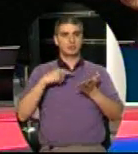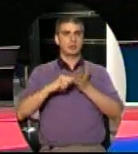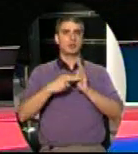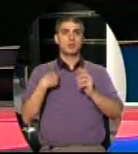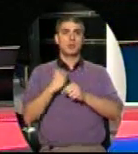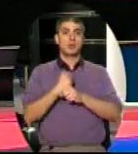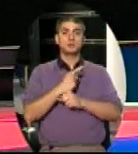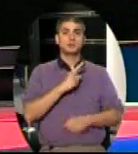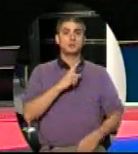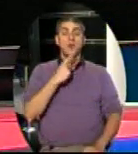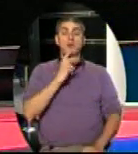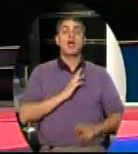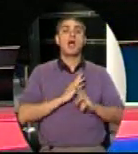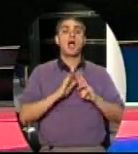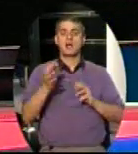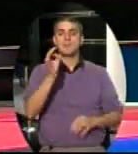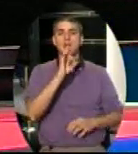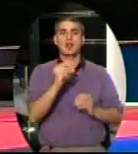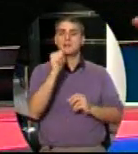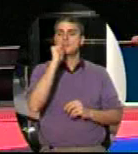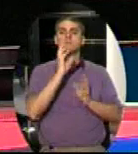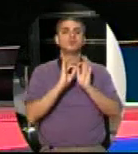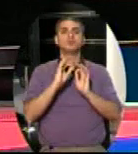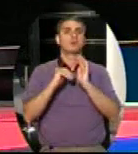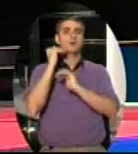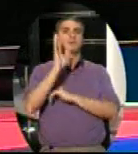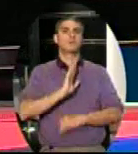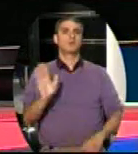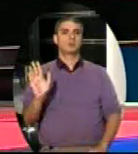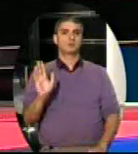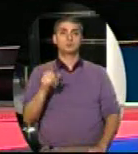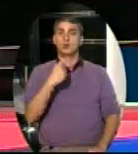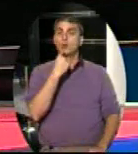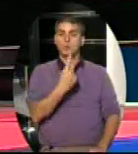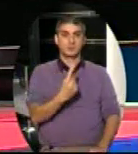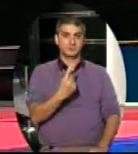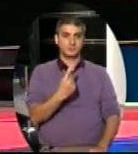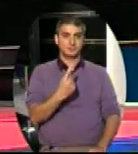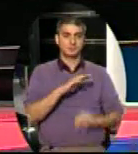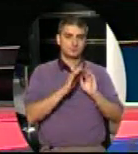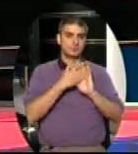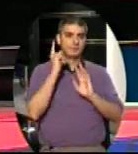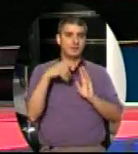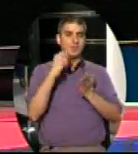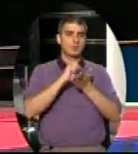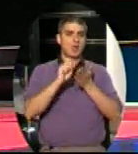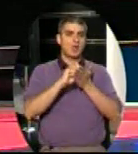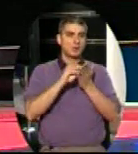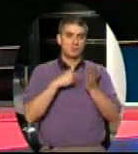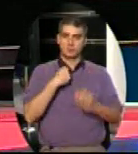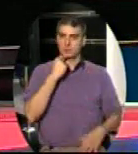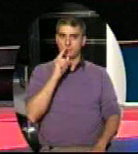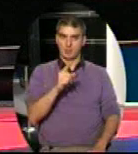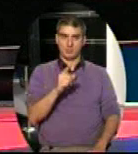שתכננו, אז רק בייגלי מים ושום דבר מעבר לזה. זאת אומרת, והכל חייב להיות כתוב, ואני אומר